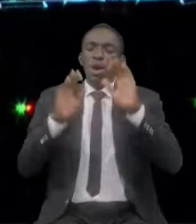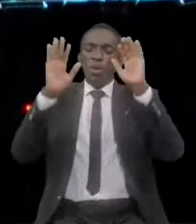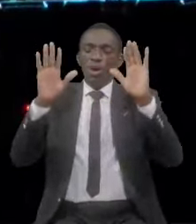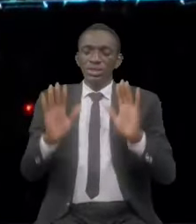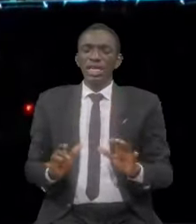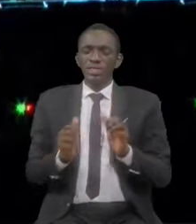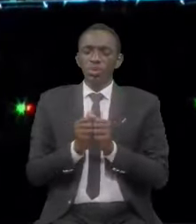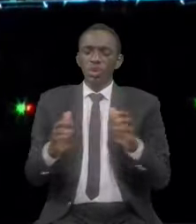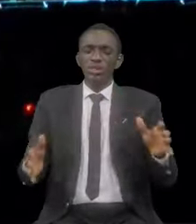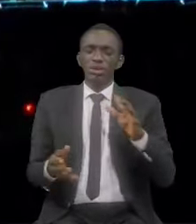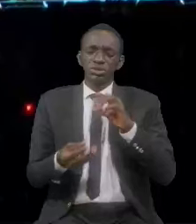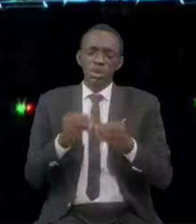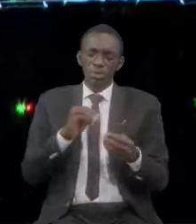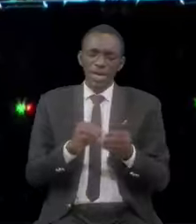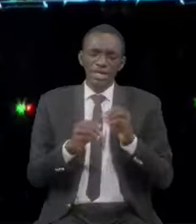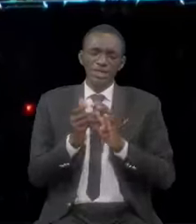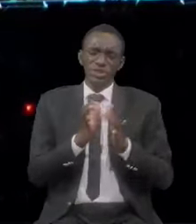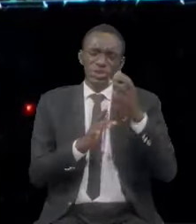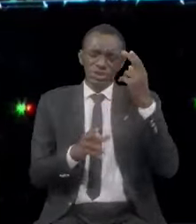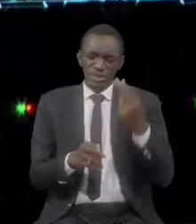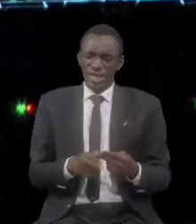les prodiges sans nombre.